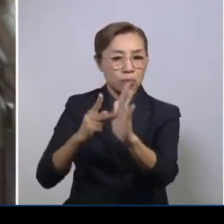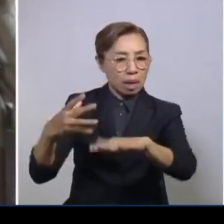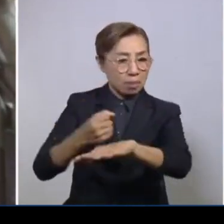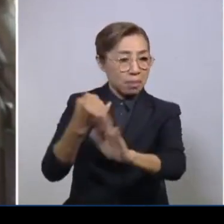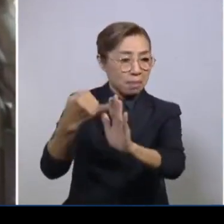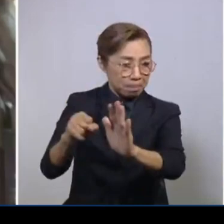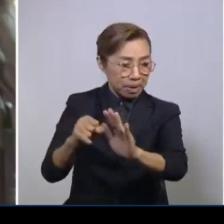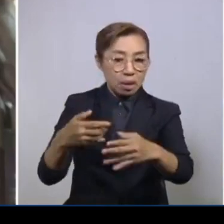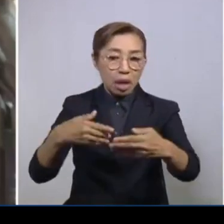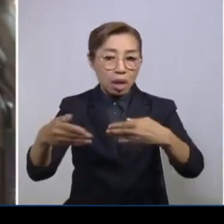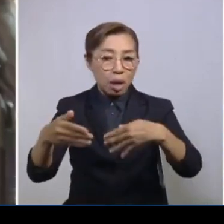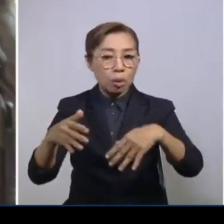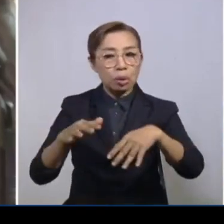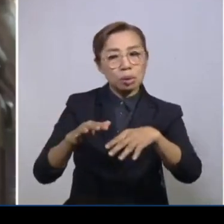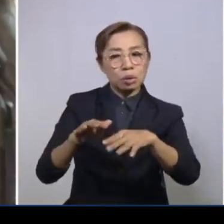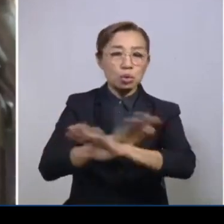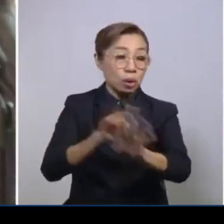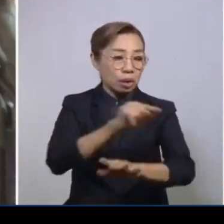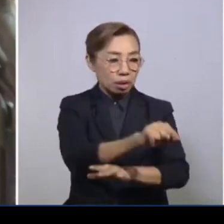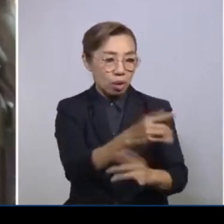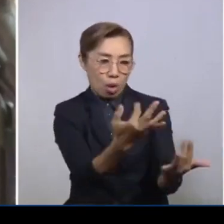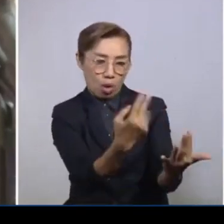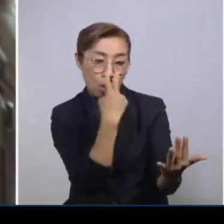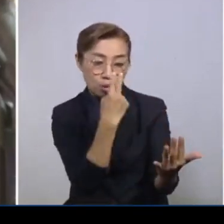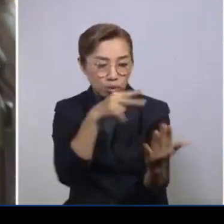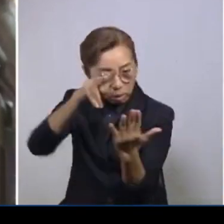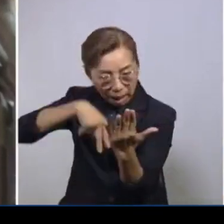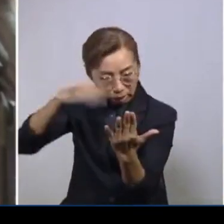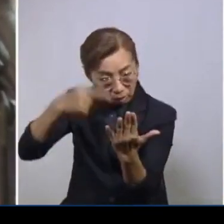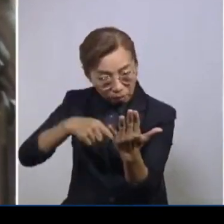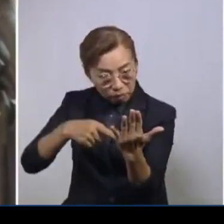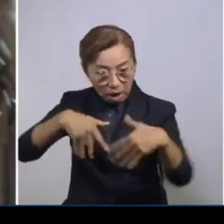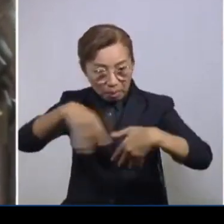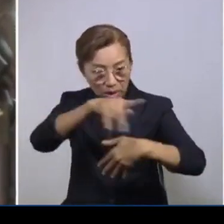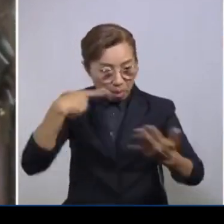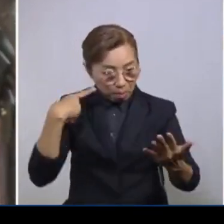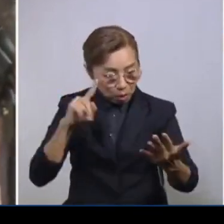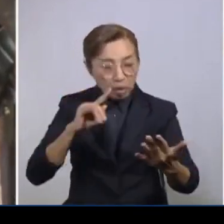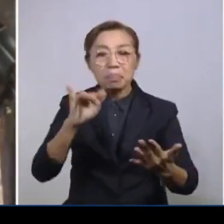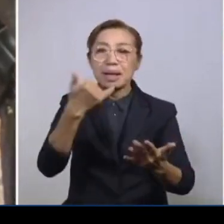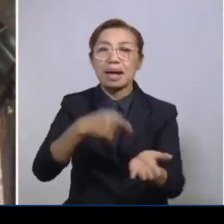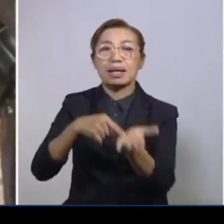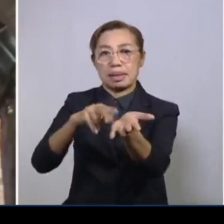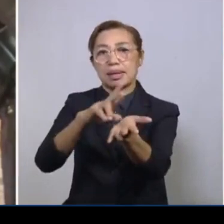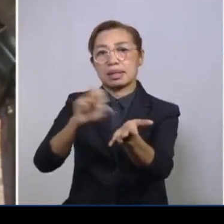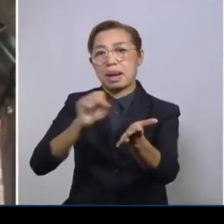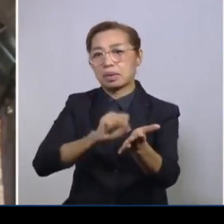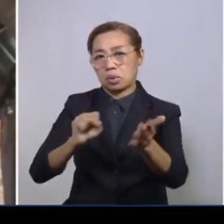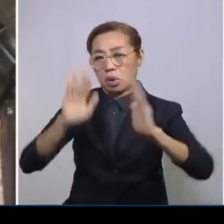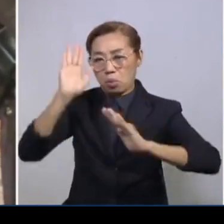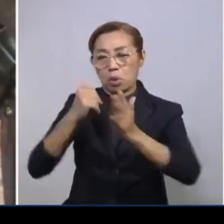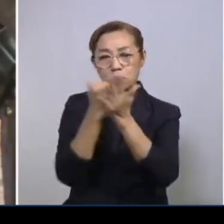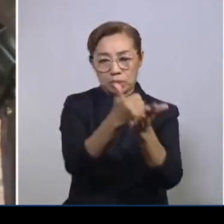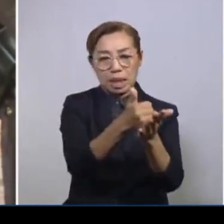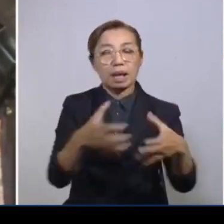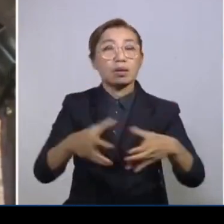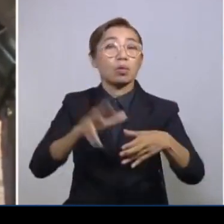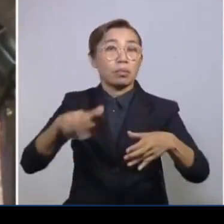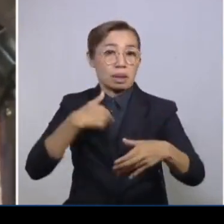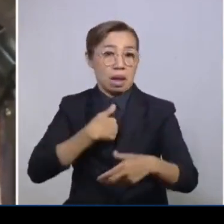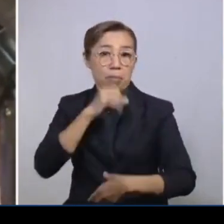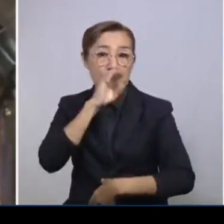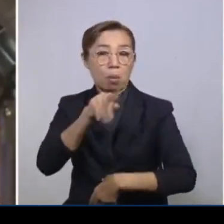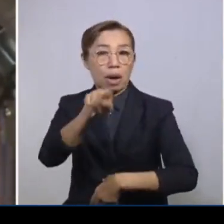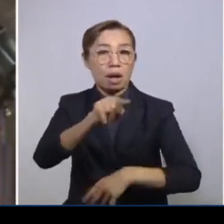การของกฎหมายก่อนพิจารณาซึ่งถ้าเป็นประโยชน์กับประชาชนเชื่อว่ารัฐสภาก็จะพิจารณาซึ่งสิ่งที่พรรคเพื่อไทยได้หาเสียงไว้เน้น